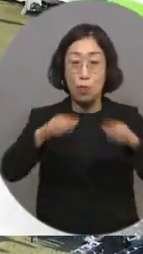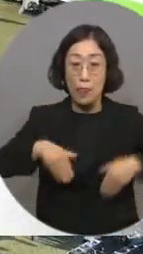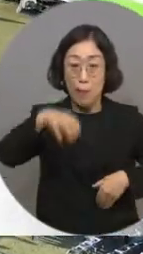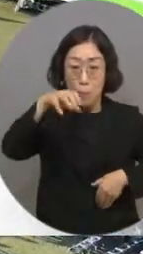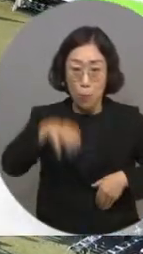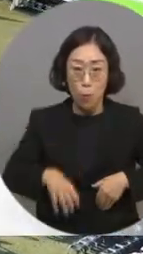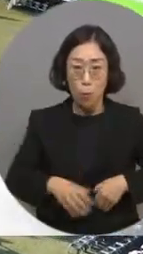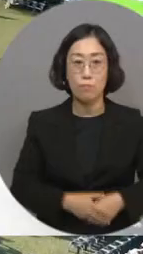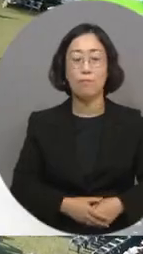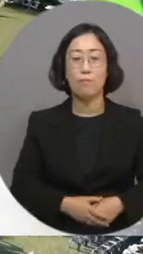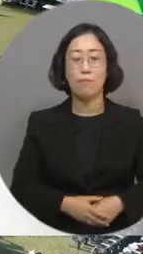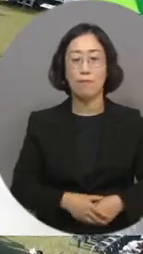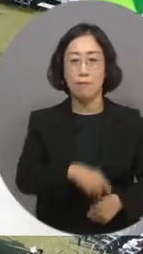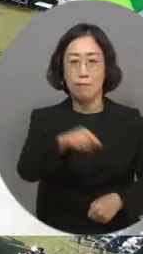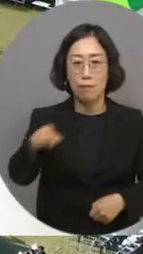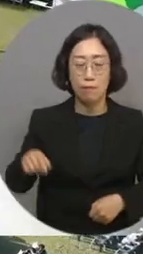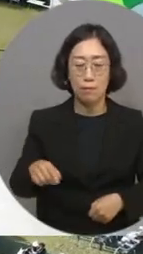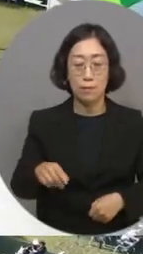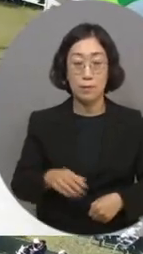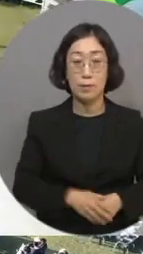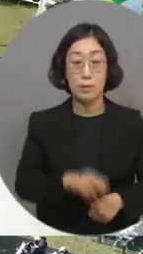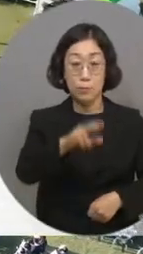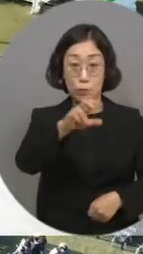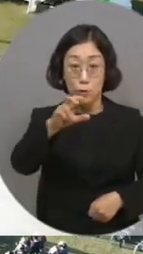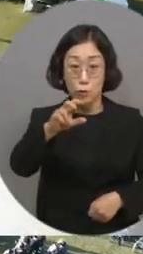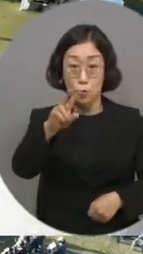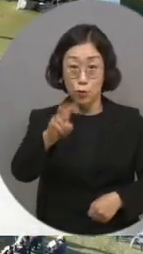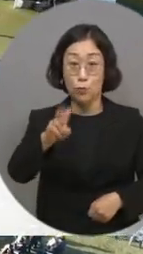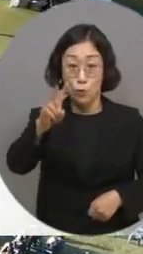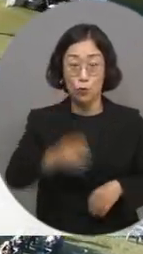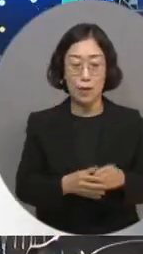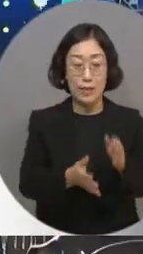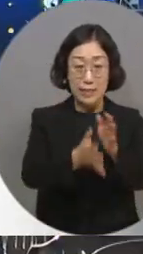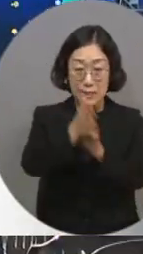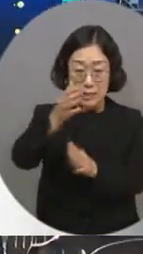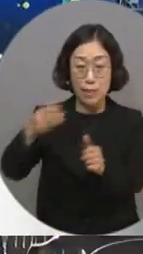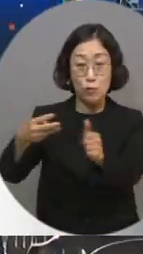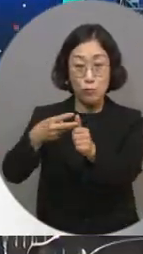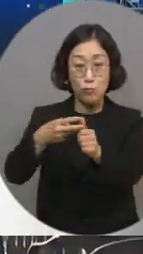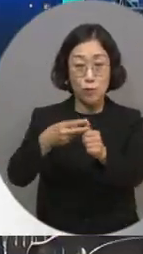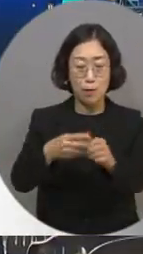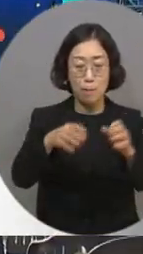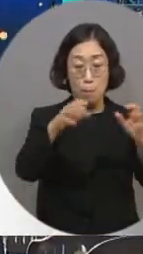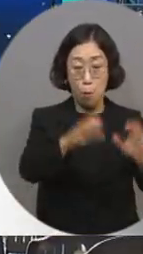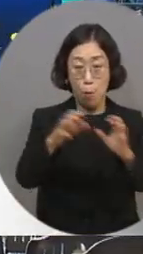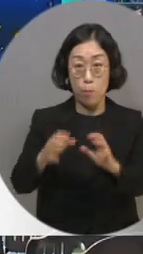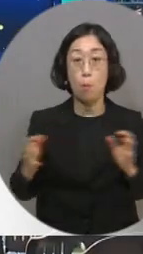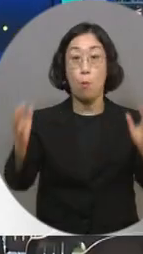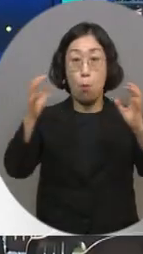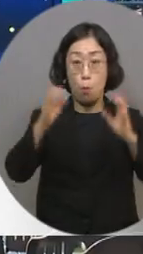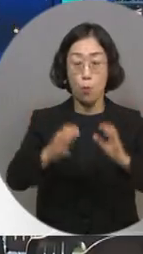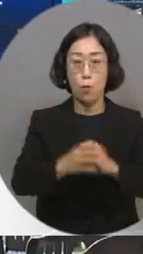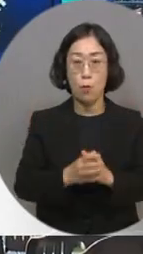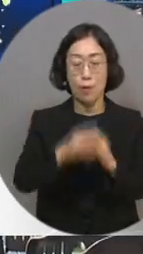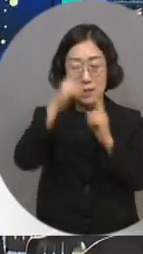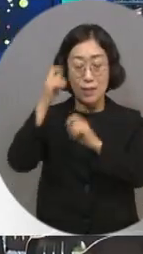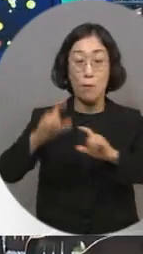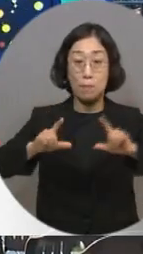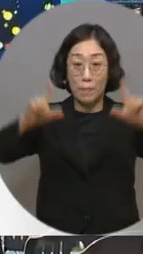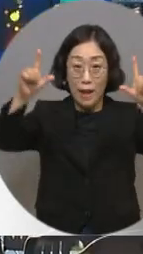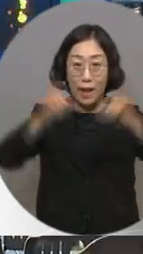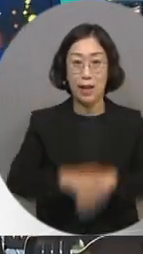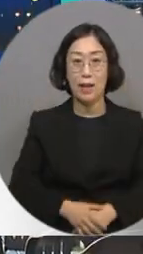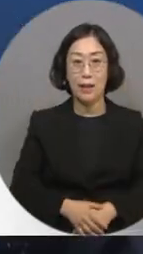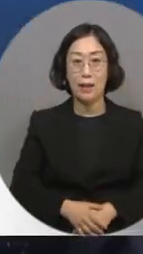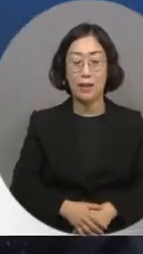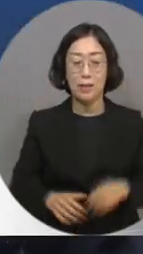아래 22개 시군이 함께 소통하고 화합하는 제28회 도민의 날 기념행사가